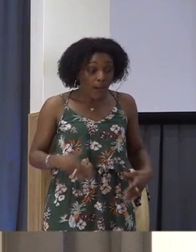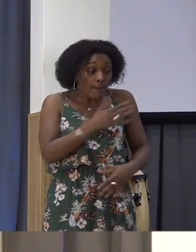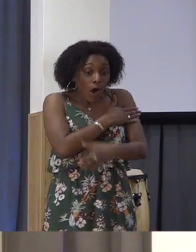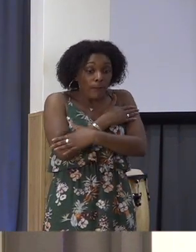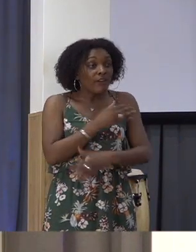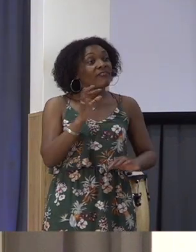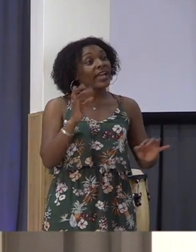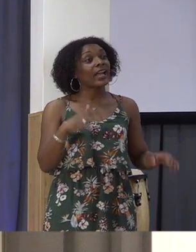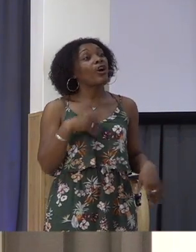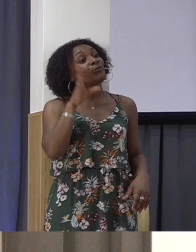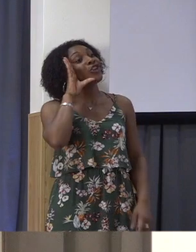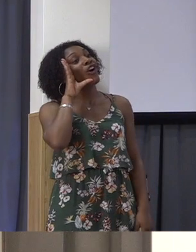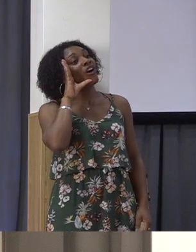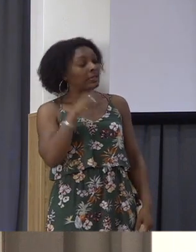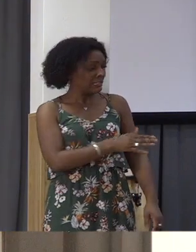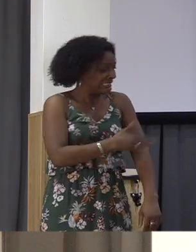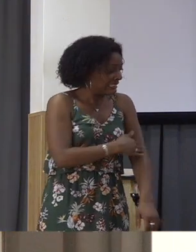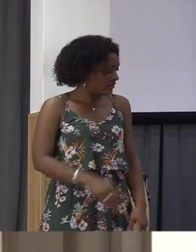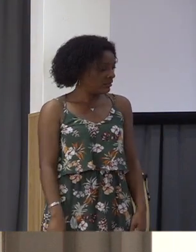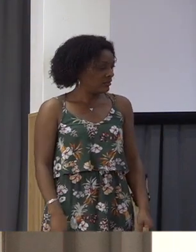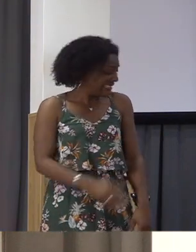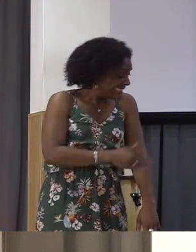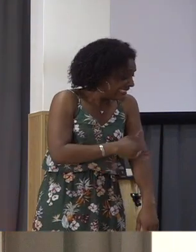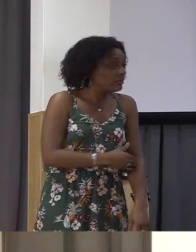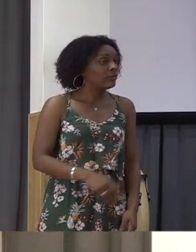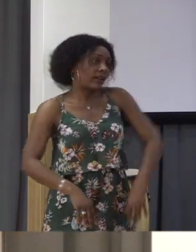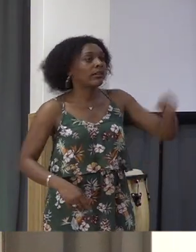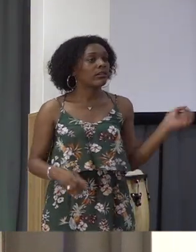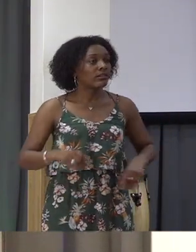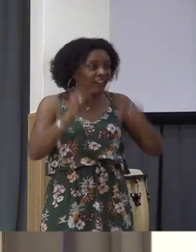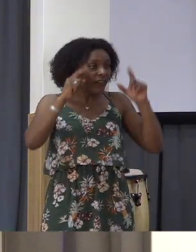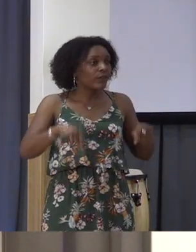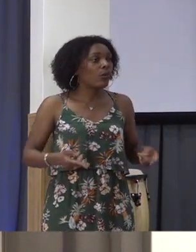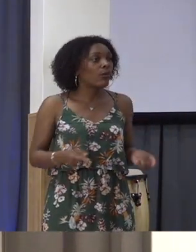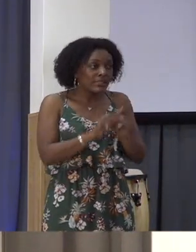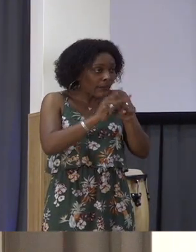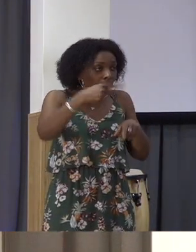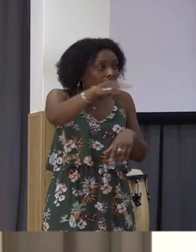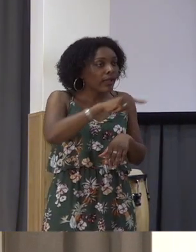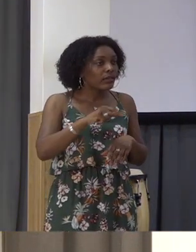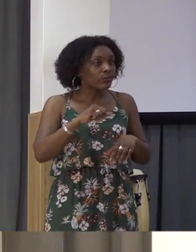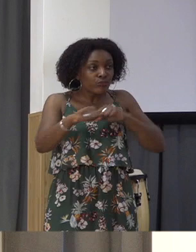membre a un rôle. Les rôles sont différents, les capacités sont différentes,